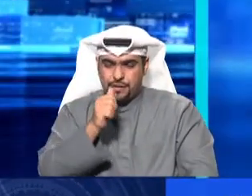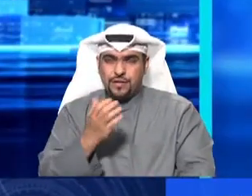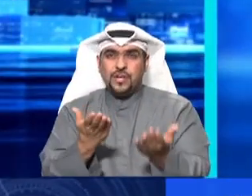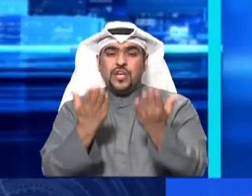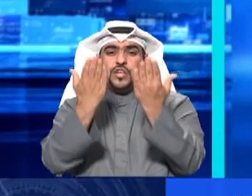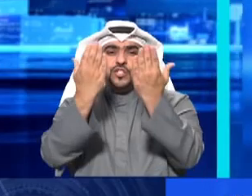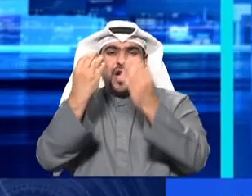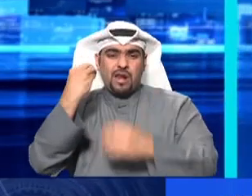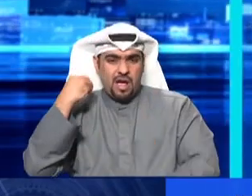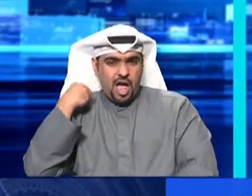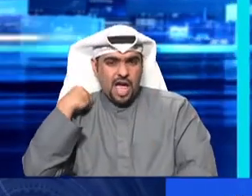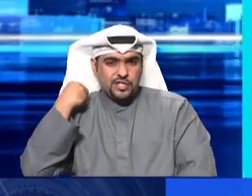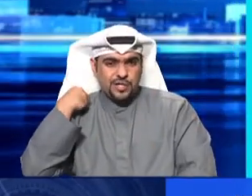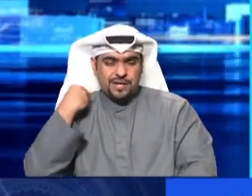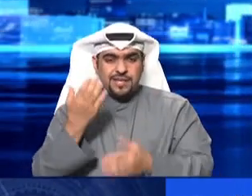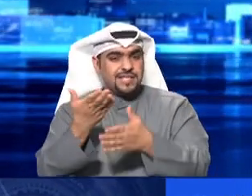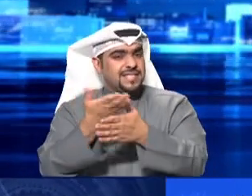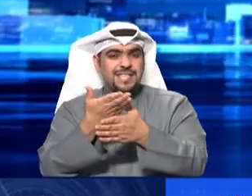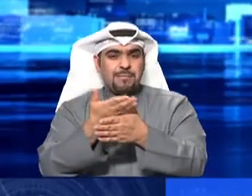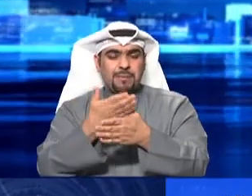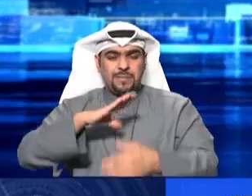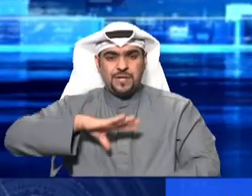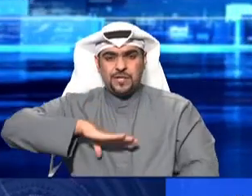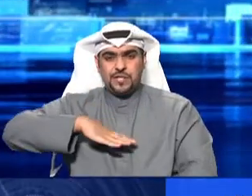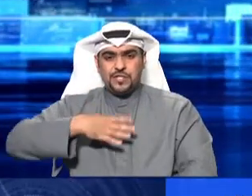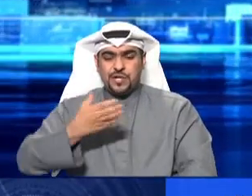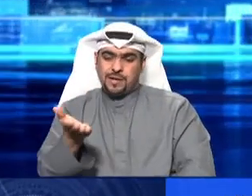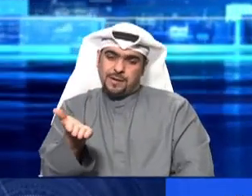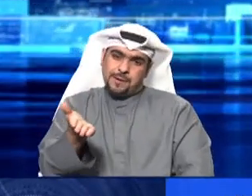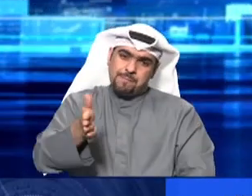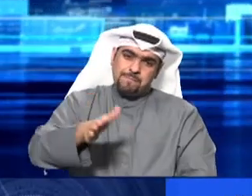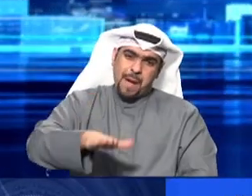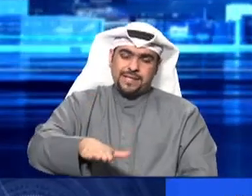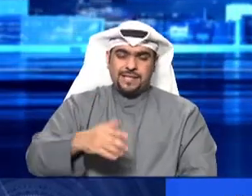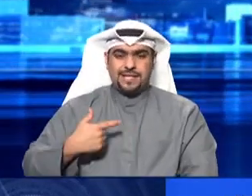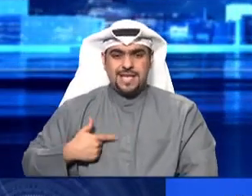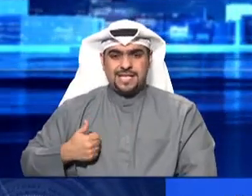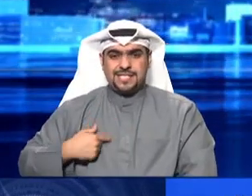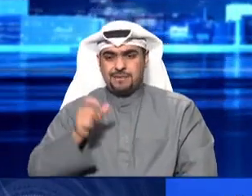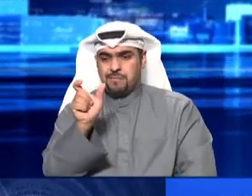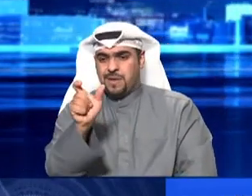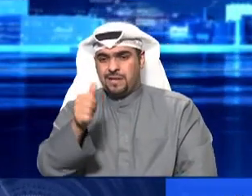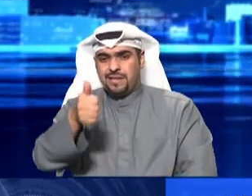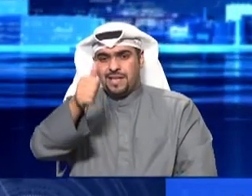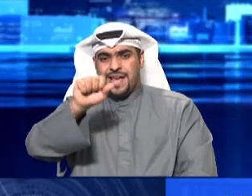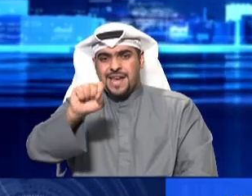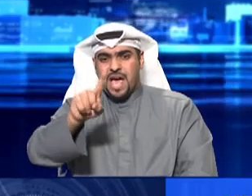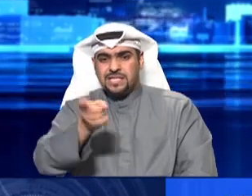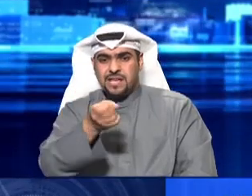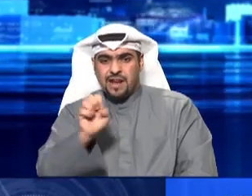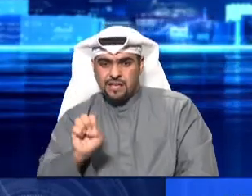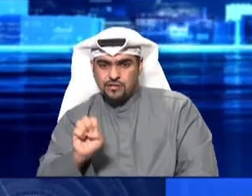تعالى الشيخ ناصر صباح الأحمد الجابر الصباح طيب الله ثراه، متمنيا